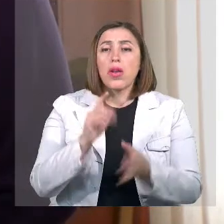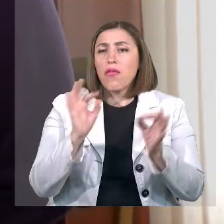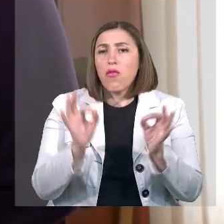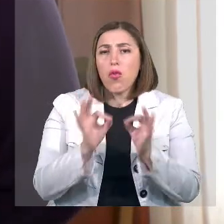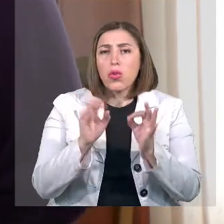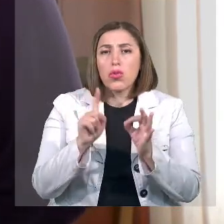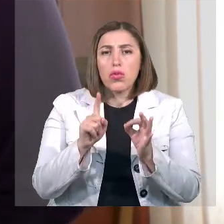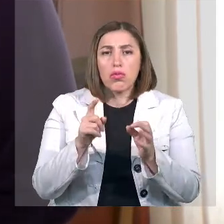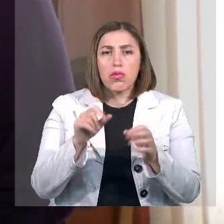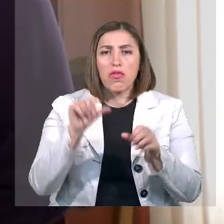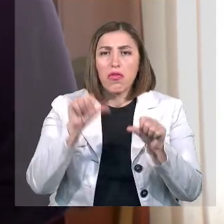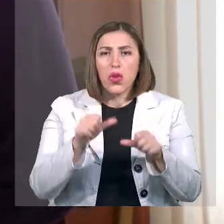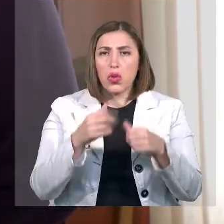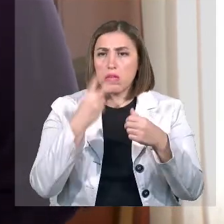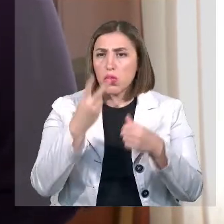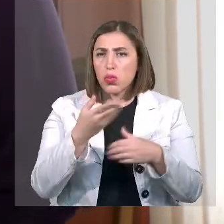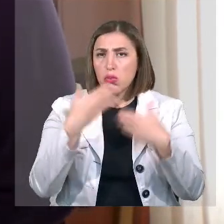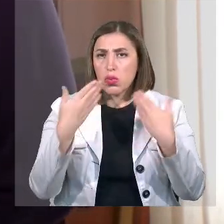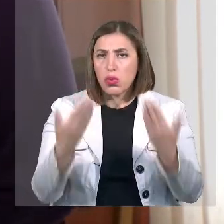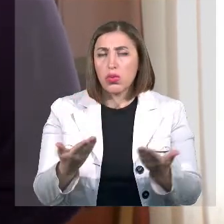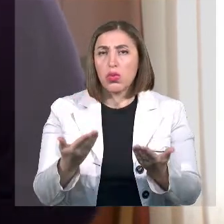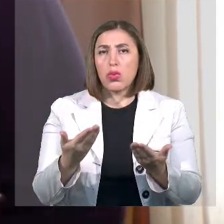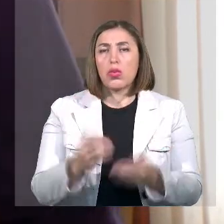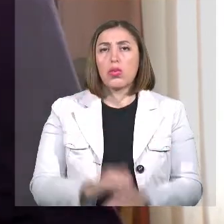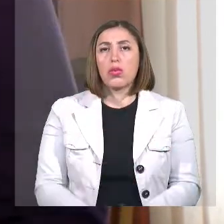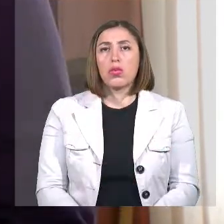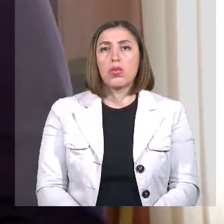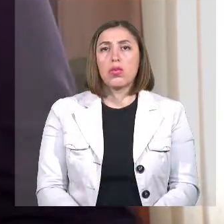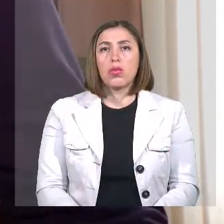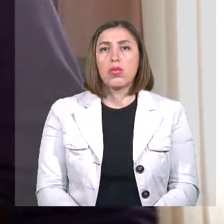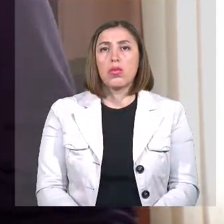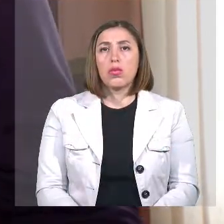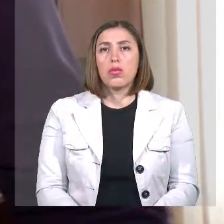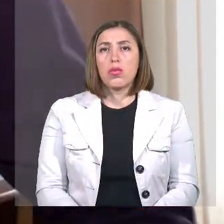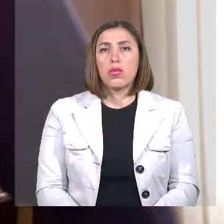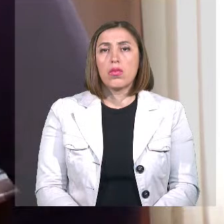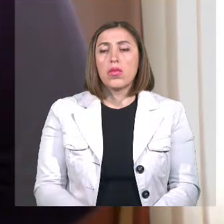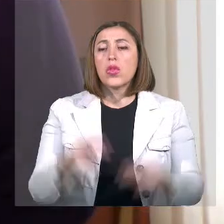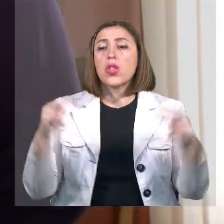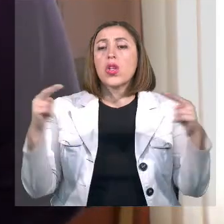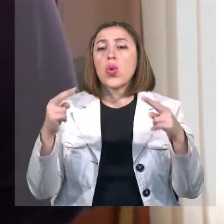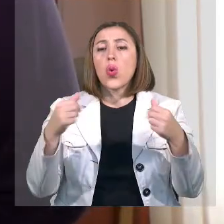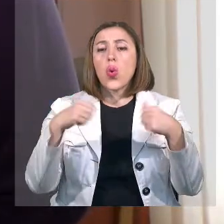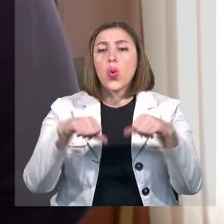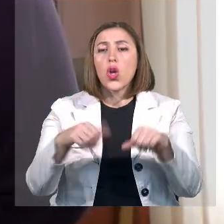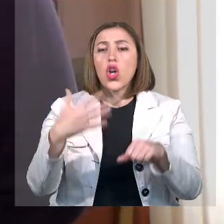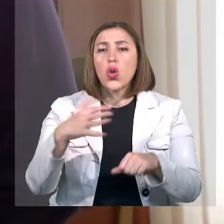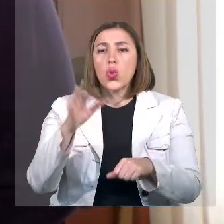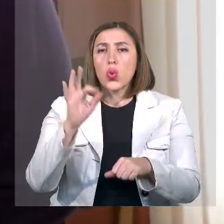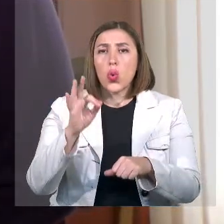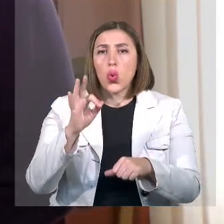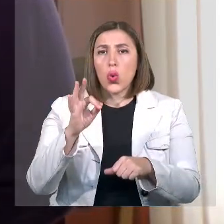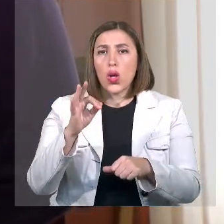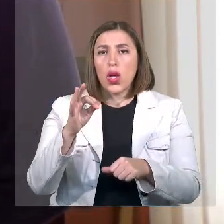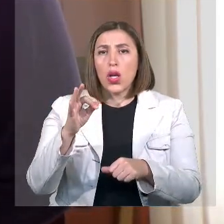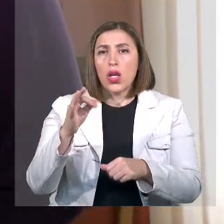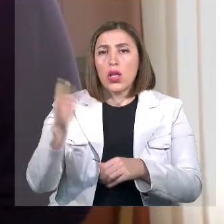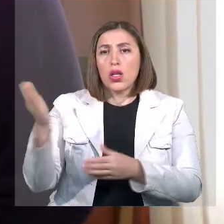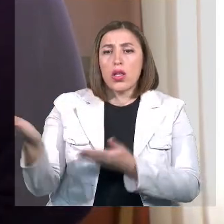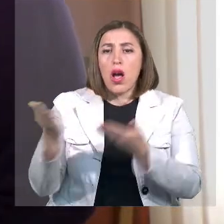բան չի եղել, ոչ մի բան այդ բան չի, արձանագրվել, ֆիքսվել, իսկ ներկայացուցիչների խորհրդյան 50%-ը դրսից են եղել։ Այնպես